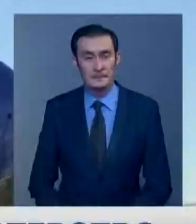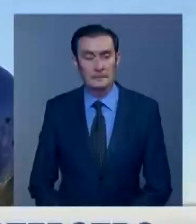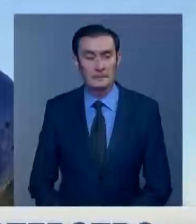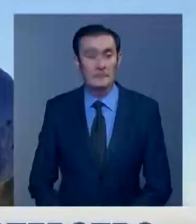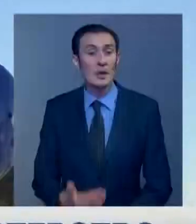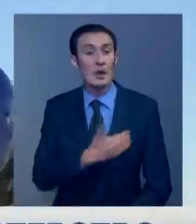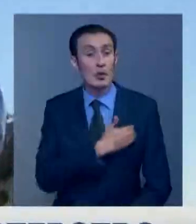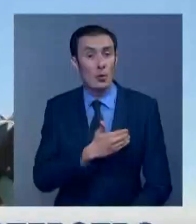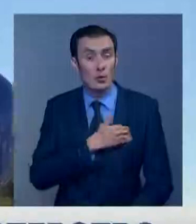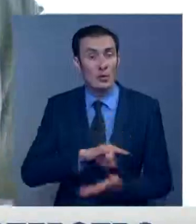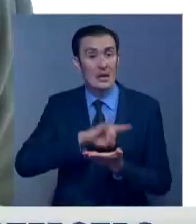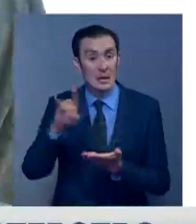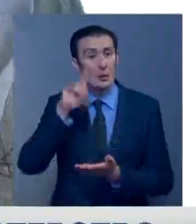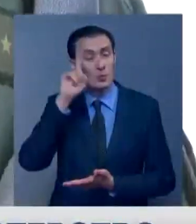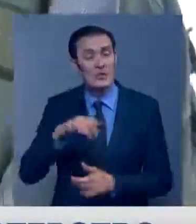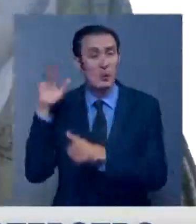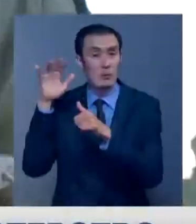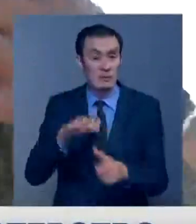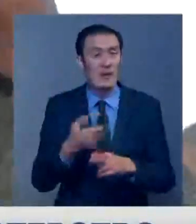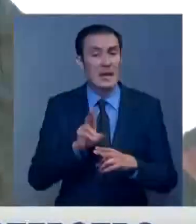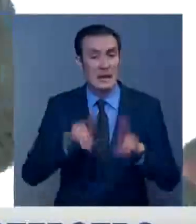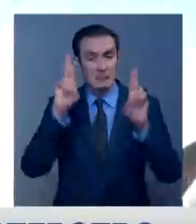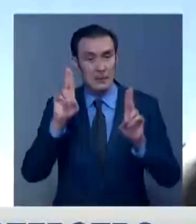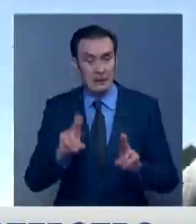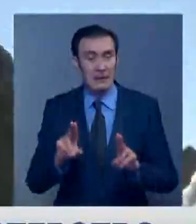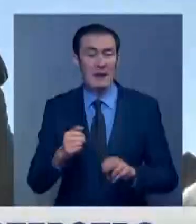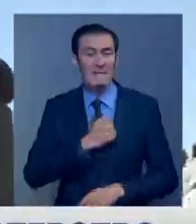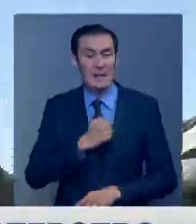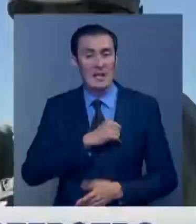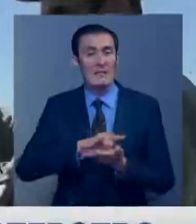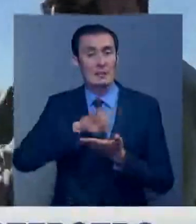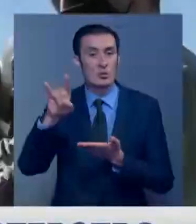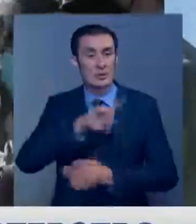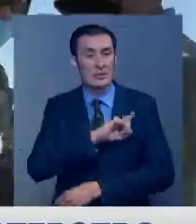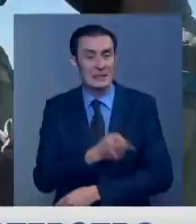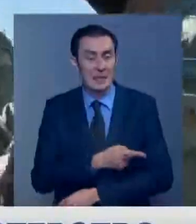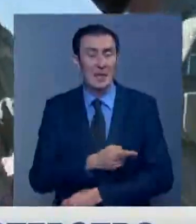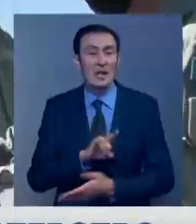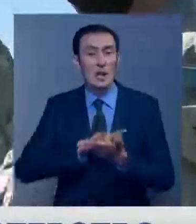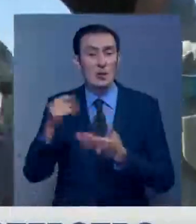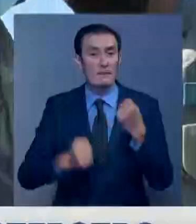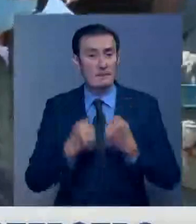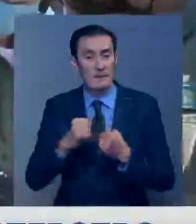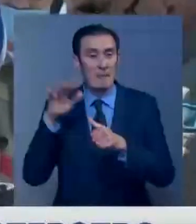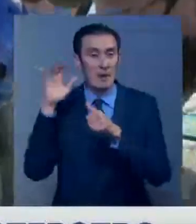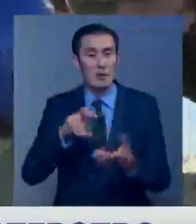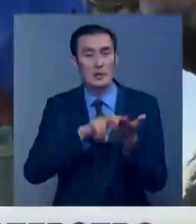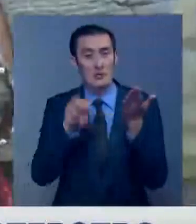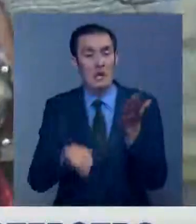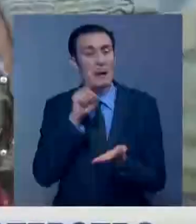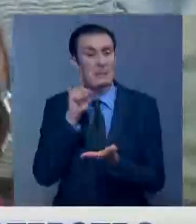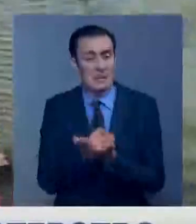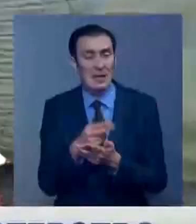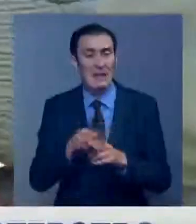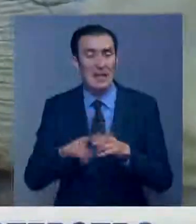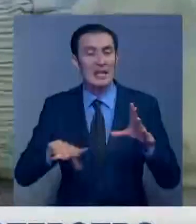Хочешь летать, умей с парашютом прыгать. Это золотое правило для бойцов военно-воздушных сил. Для летного состава парашютные прыжки обязательны.